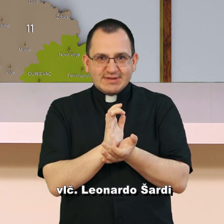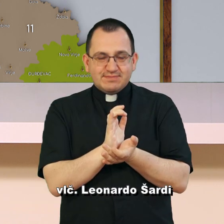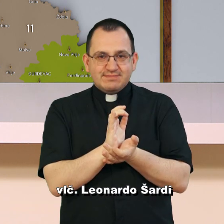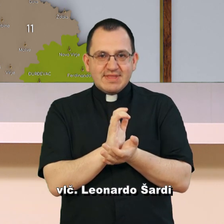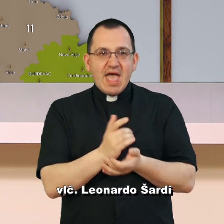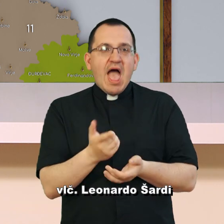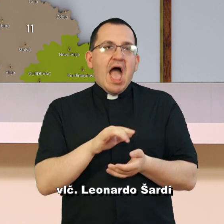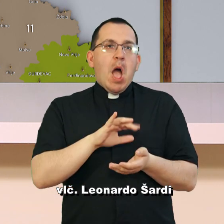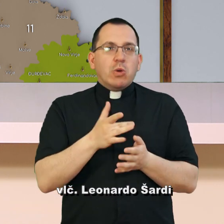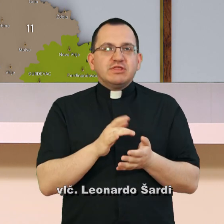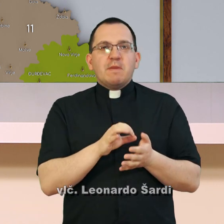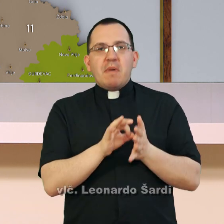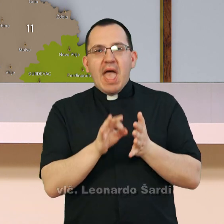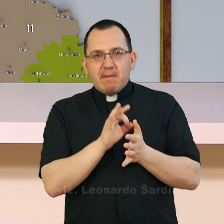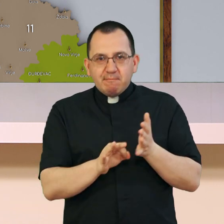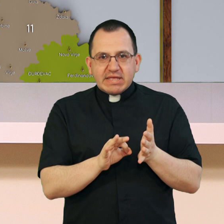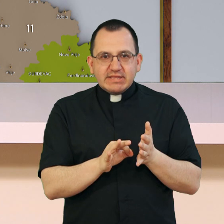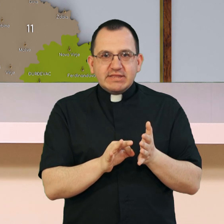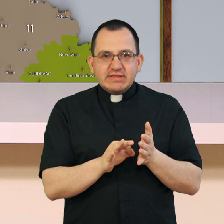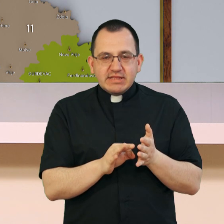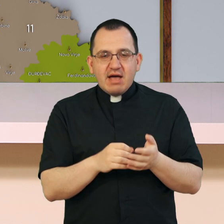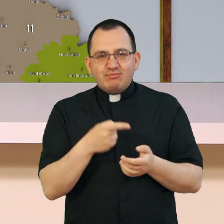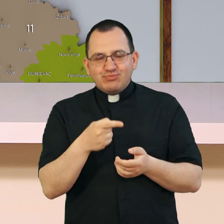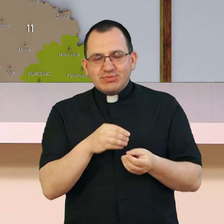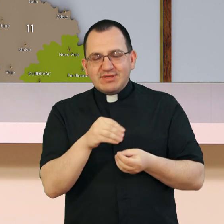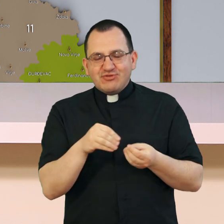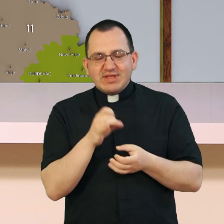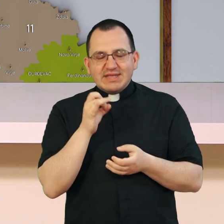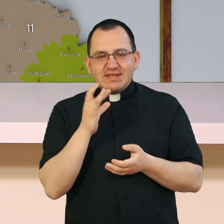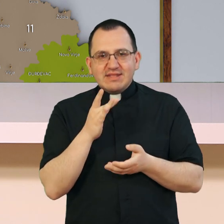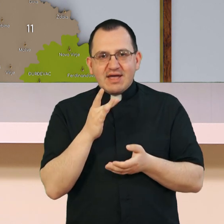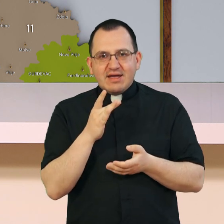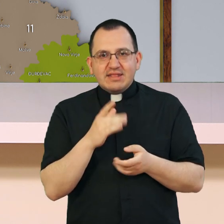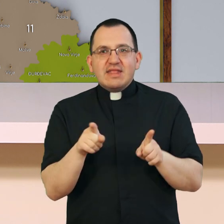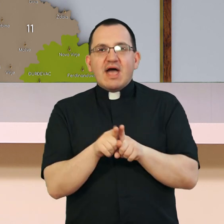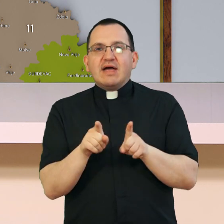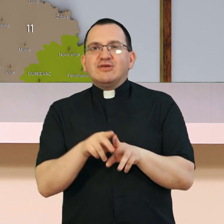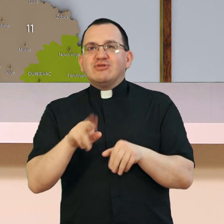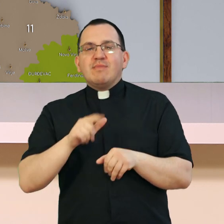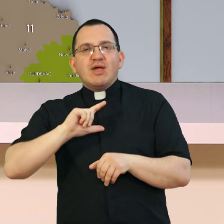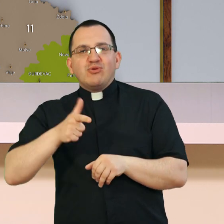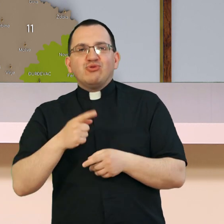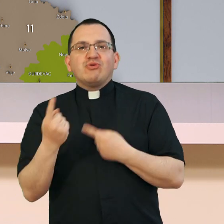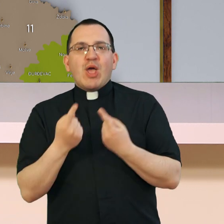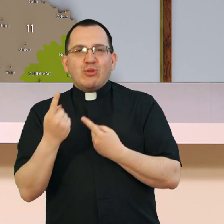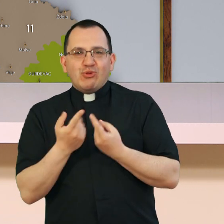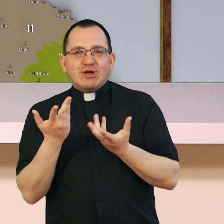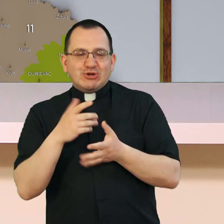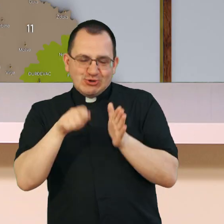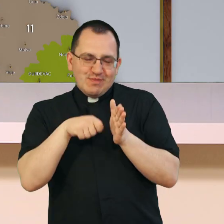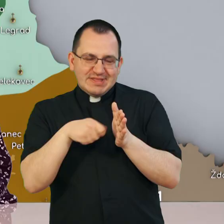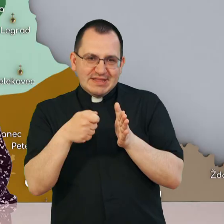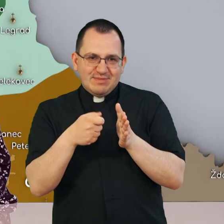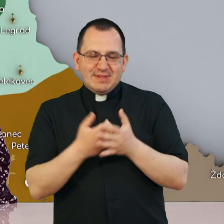osim liturgijskih proslava najsvetijih dana liturgijske godine, bilo je i drugih događaja koje smo popratili za